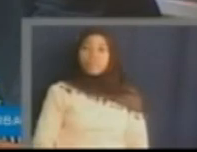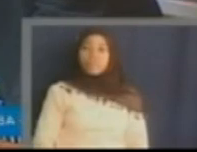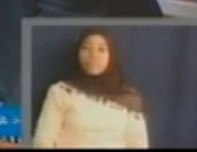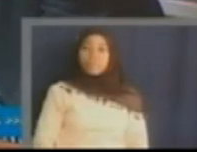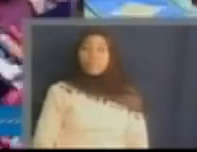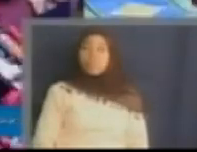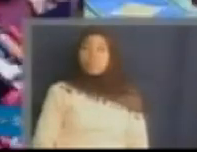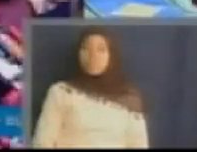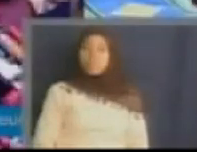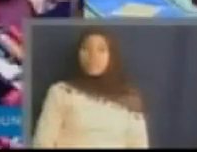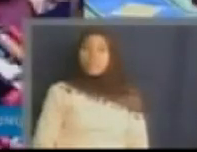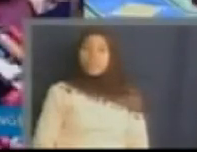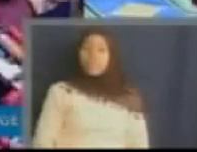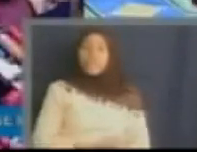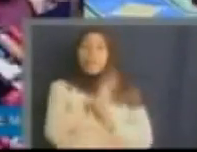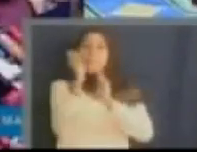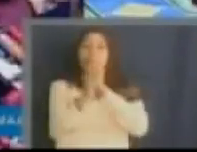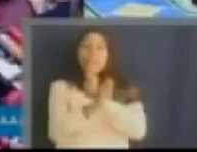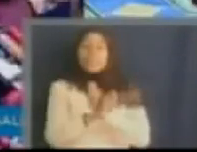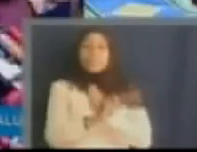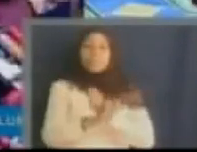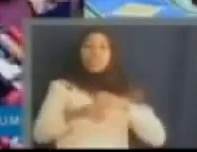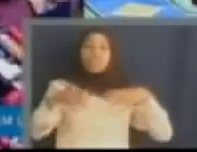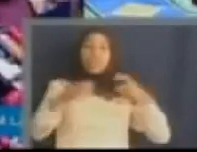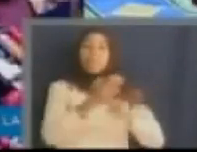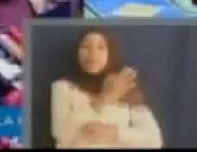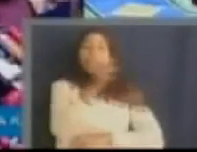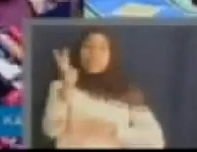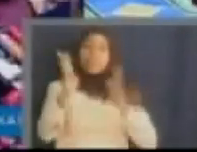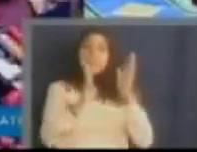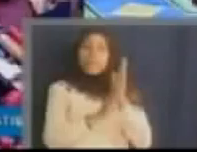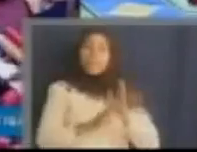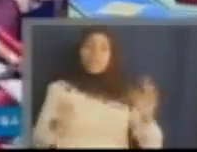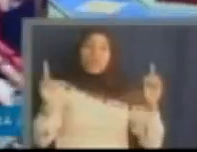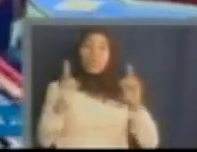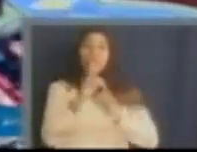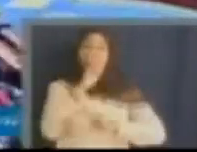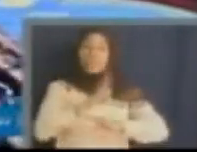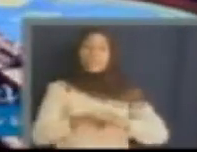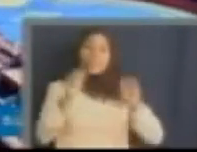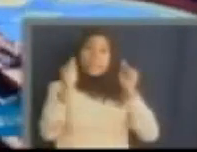8. Marekebisho kamati, wakutane saa 10 katika ukumbi ambao tumepangiwa.